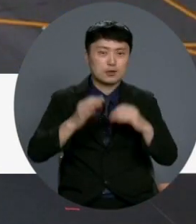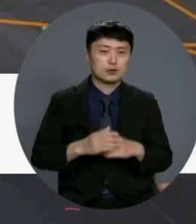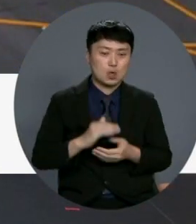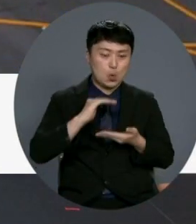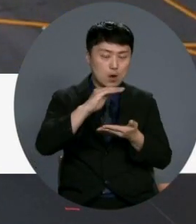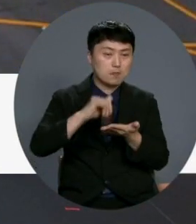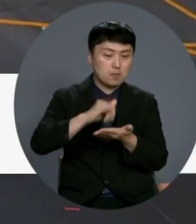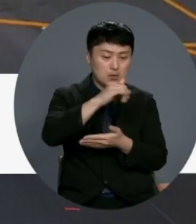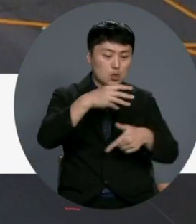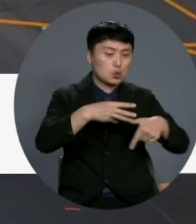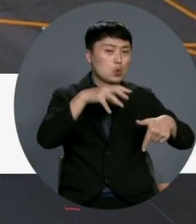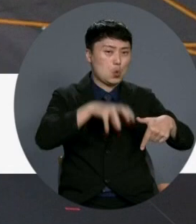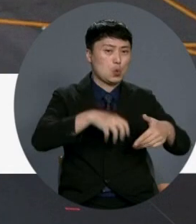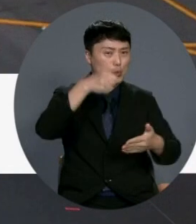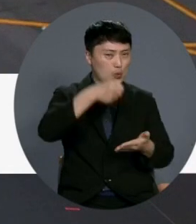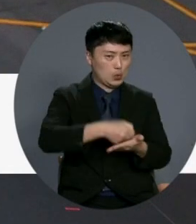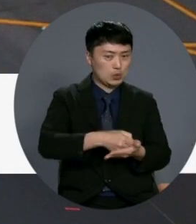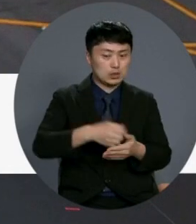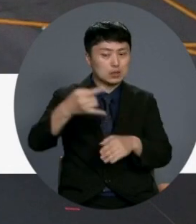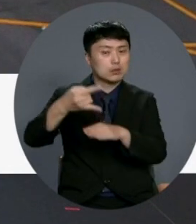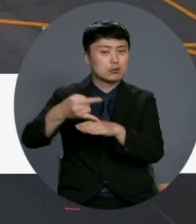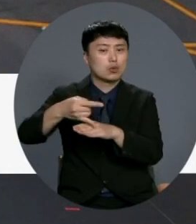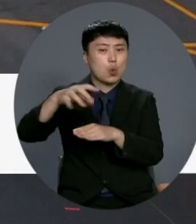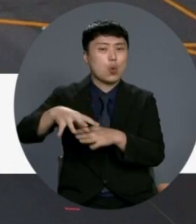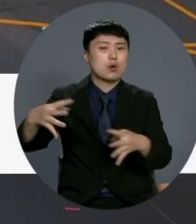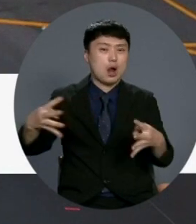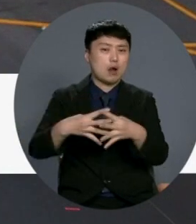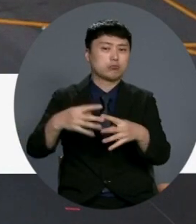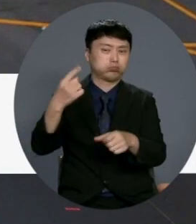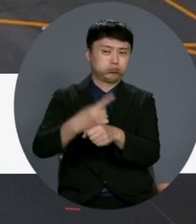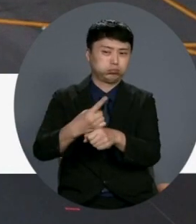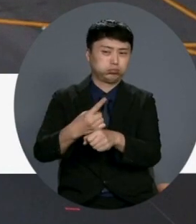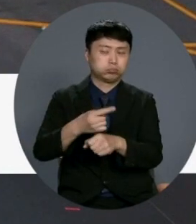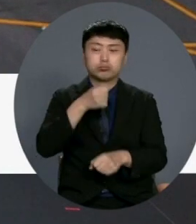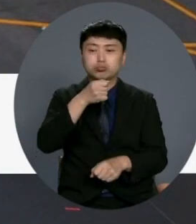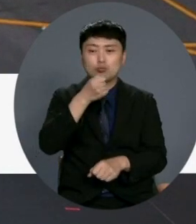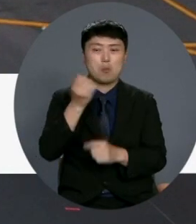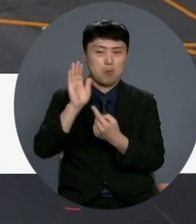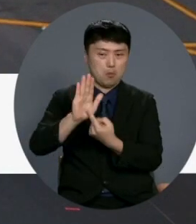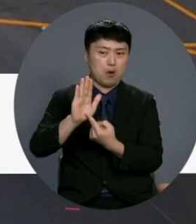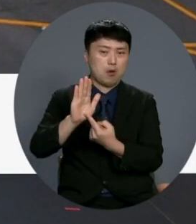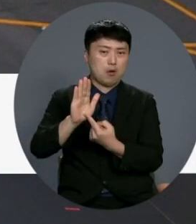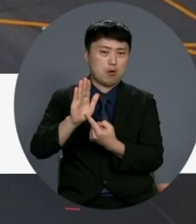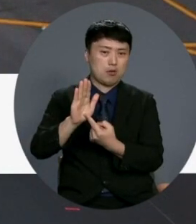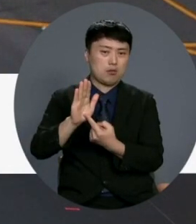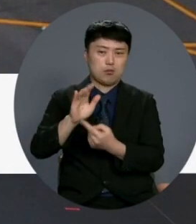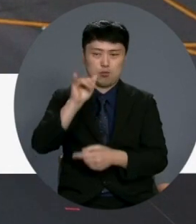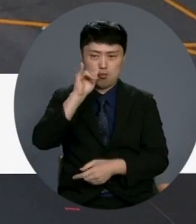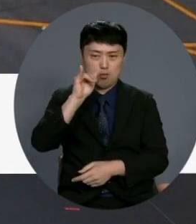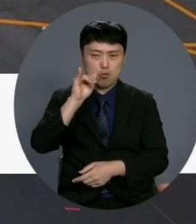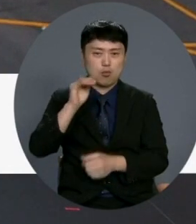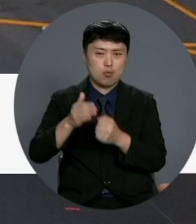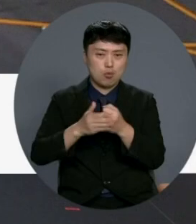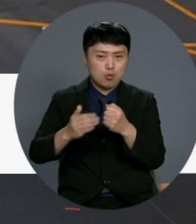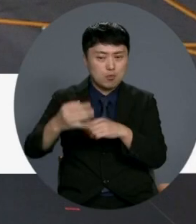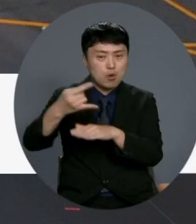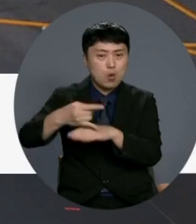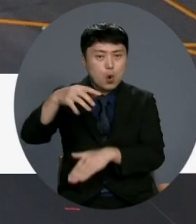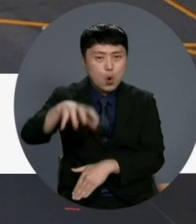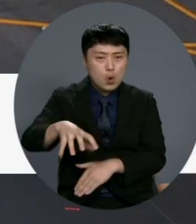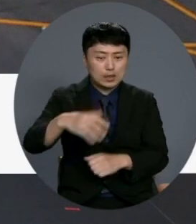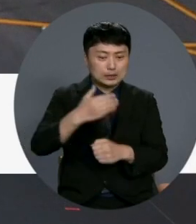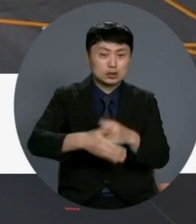화물터미널이 군위군에 가기로 한 건 의성군도 이미 합의했다는 취지에 언론 브리핑을 잇따라 연건데요 의성군은